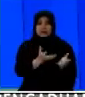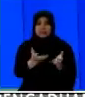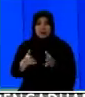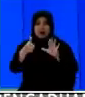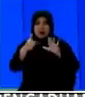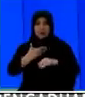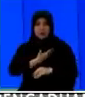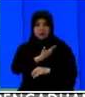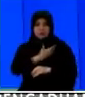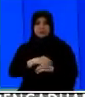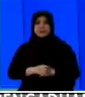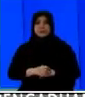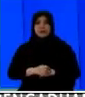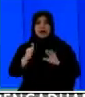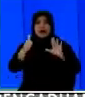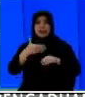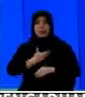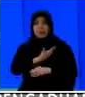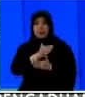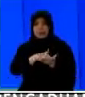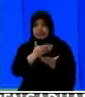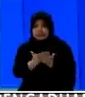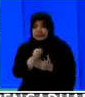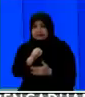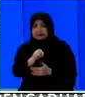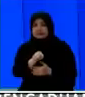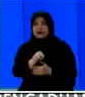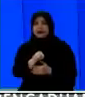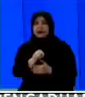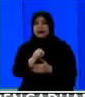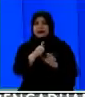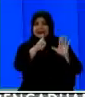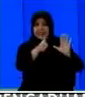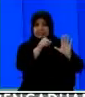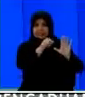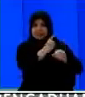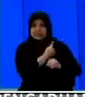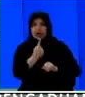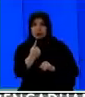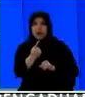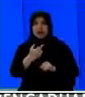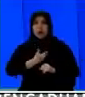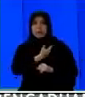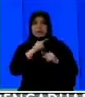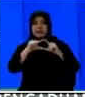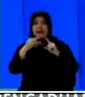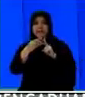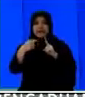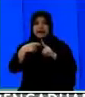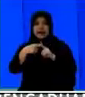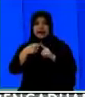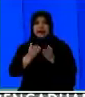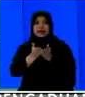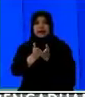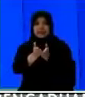korban nah di antara enam korban yang meninggal dunia ini ada satu ee korban ABK dari ee dari